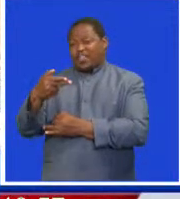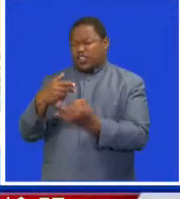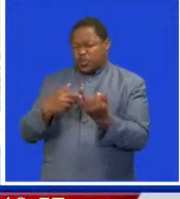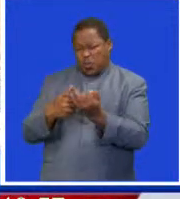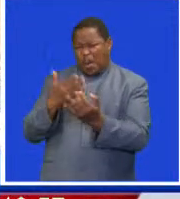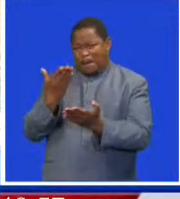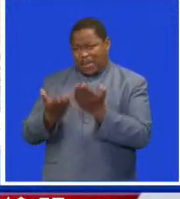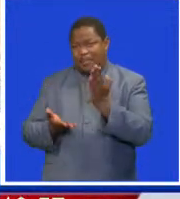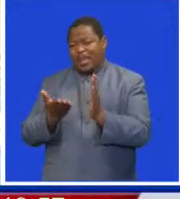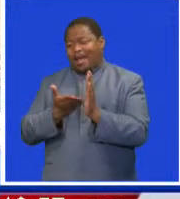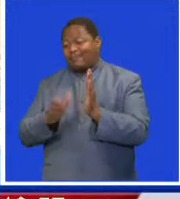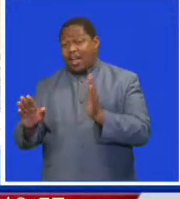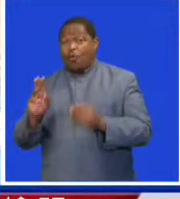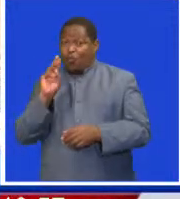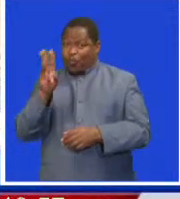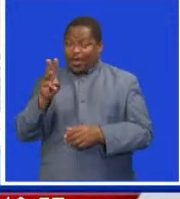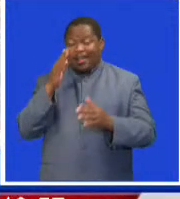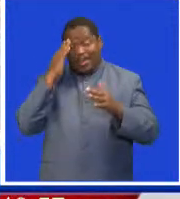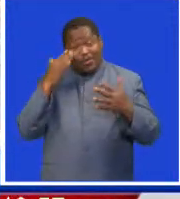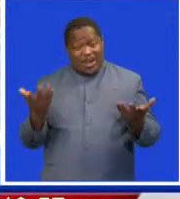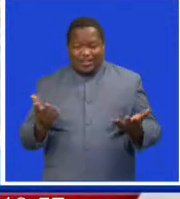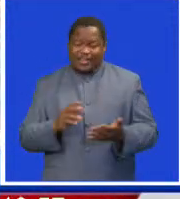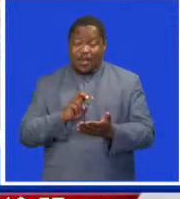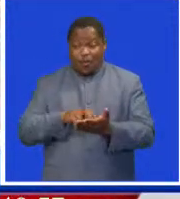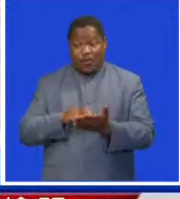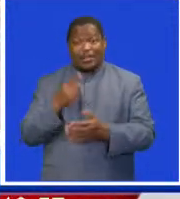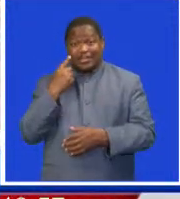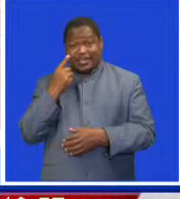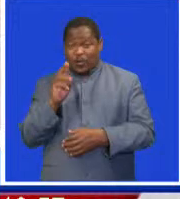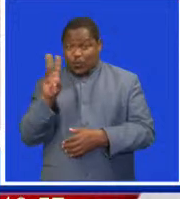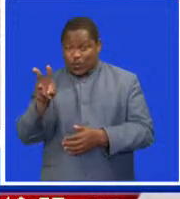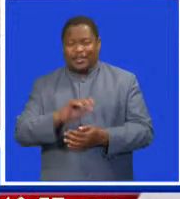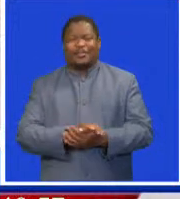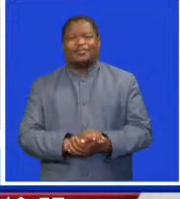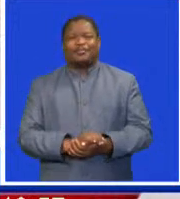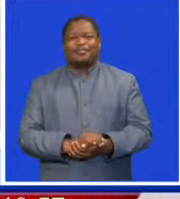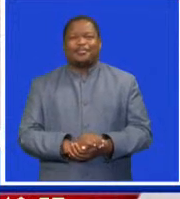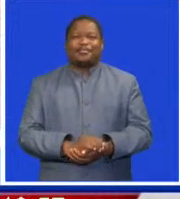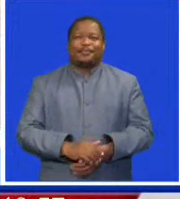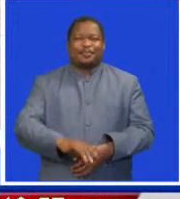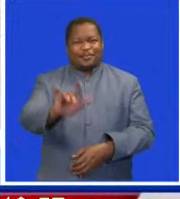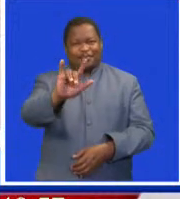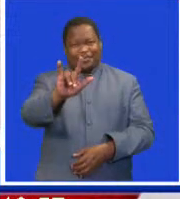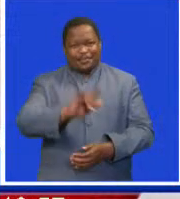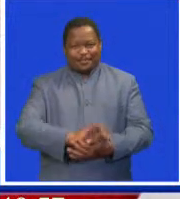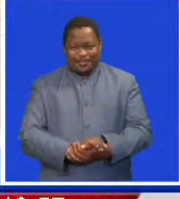tindzaba tasemini sasemba sinifokote kakhulu ukuhlasana nathi khona etindzabeni nisale kahle.